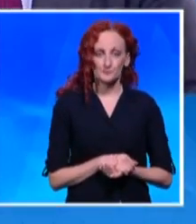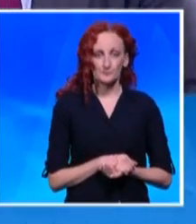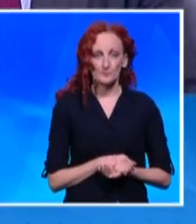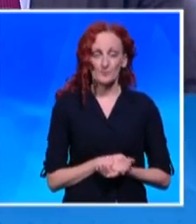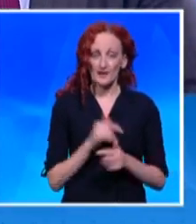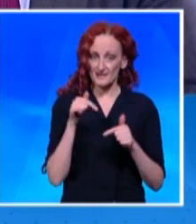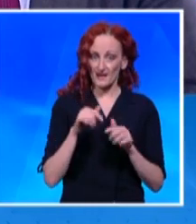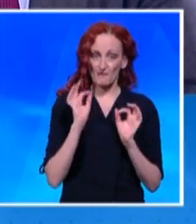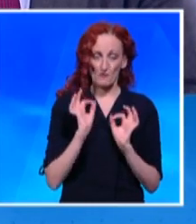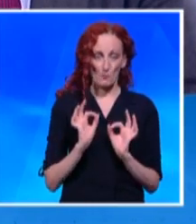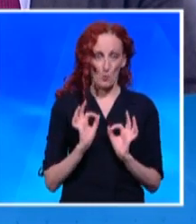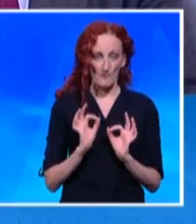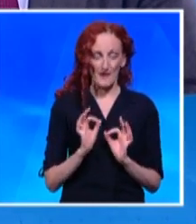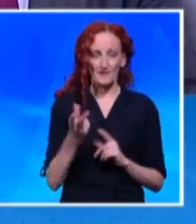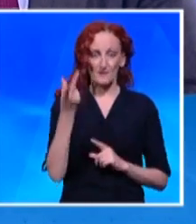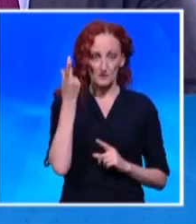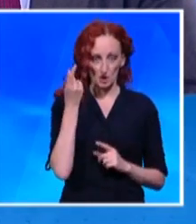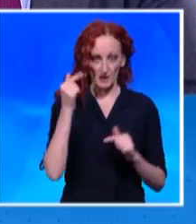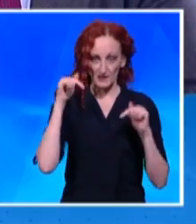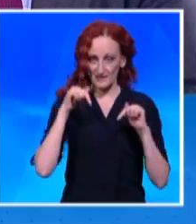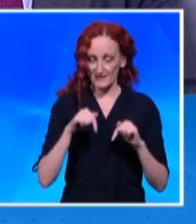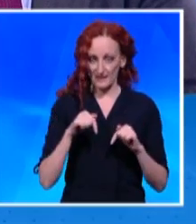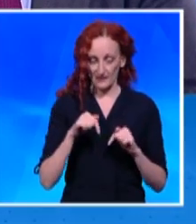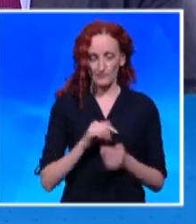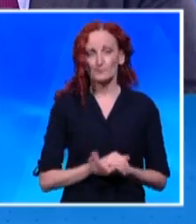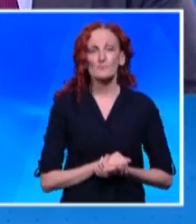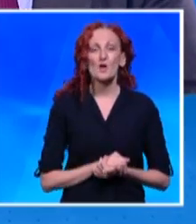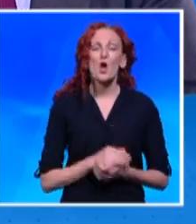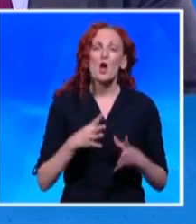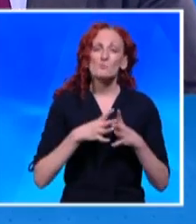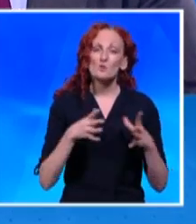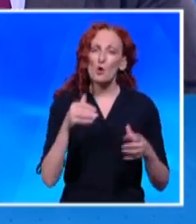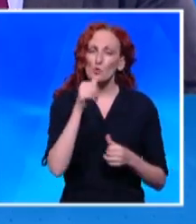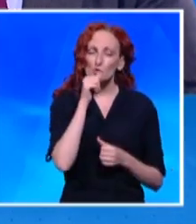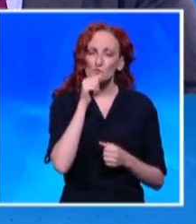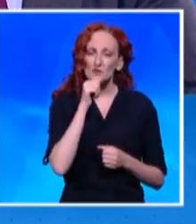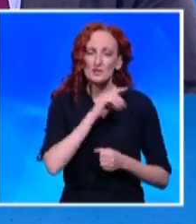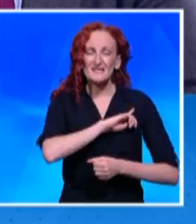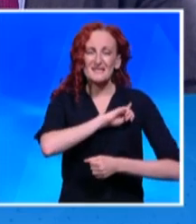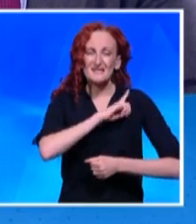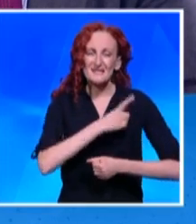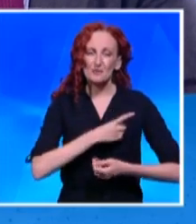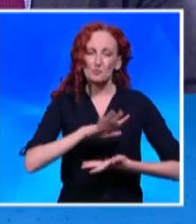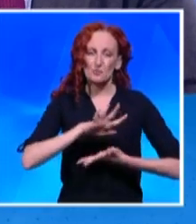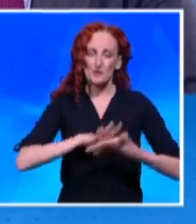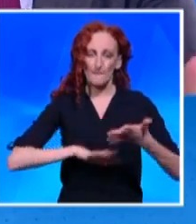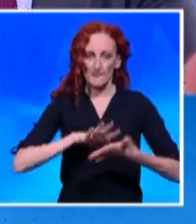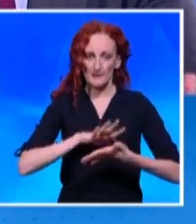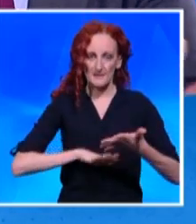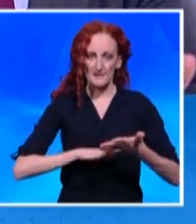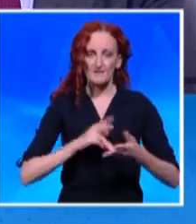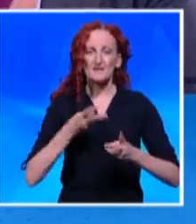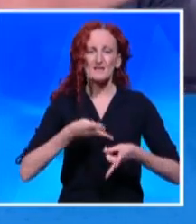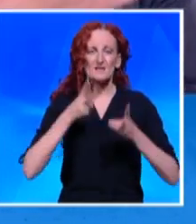В момента, вчера и сега все още, много от водите са силно замърсени с